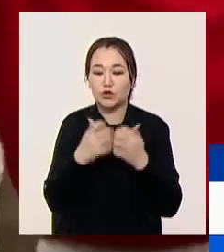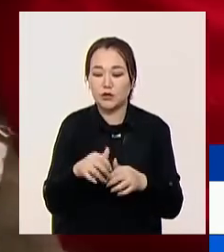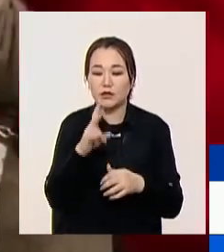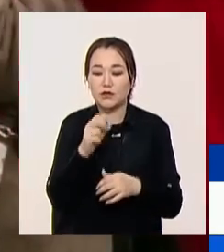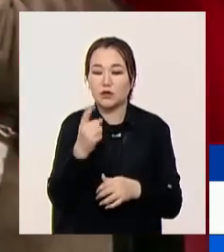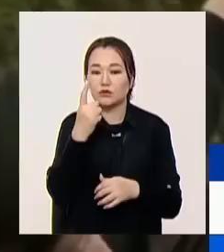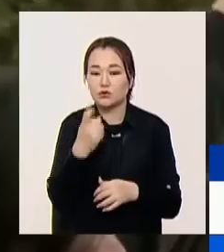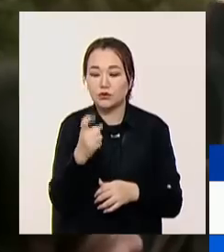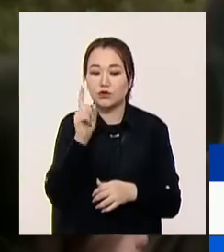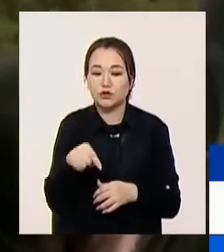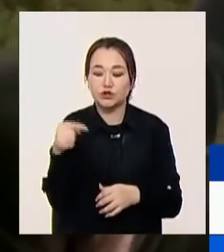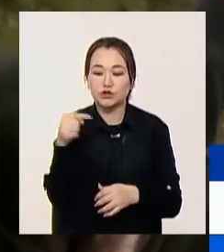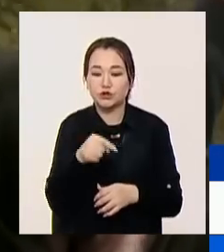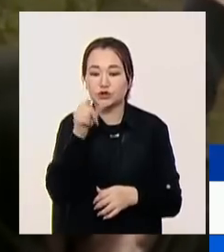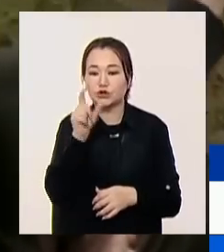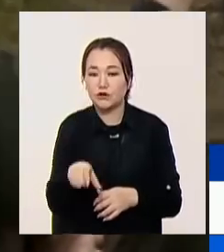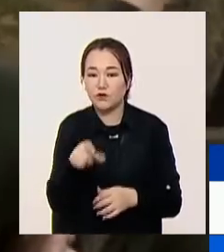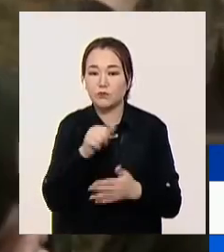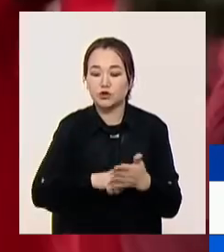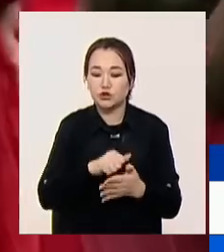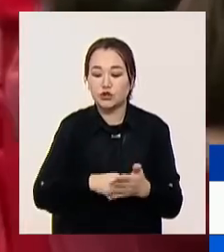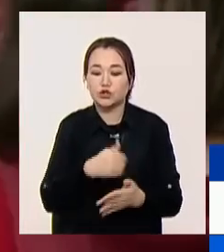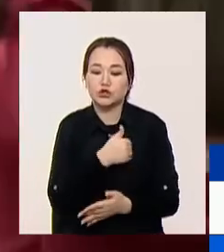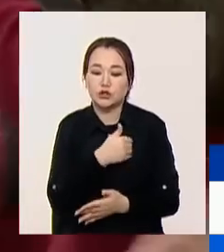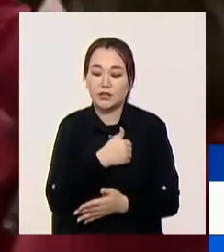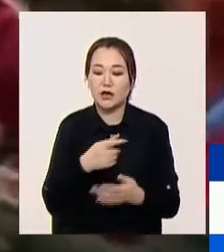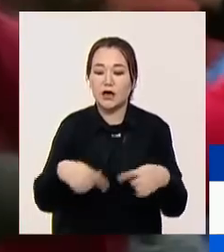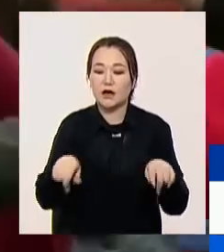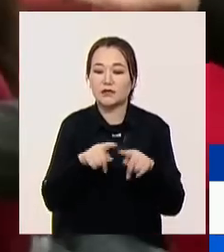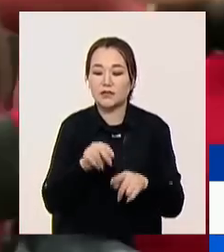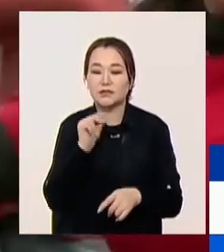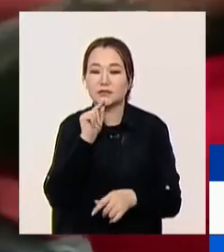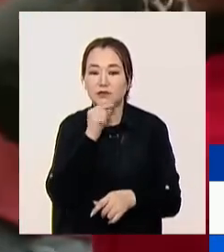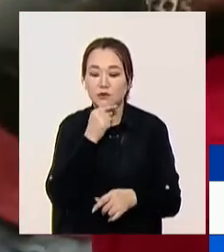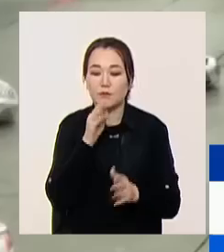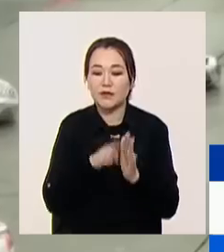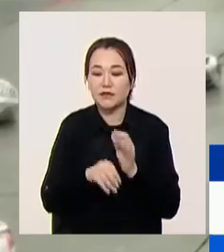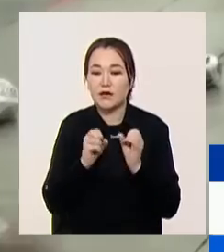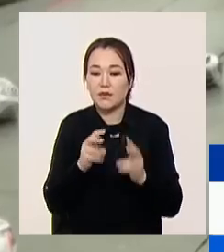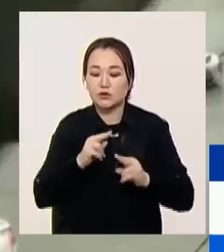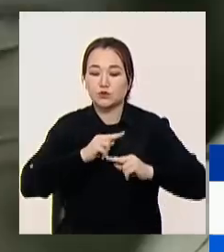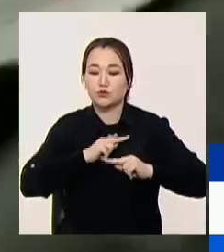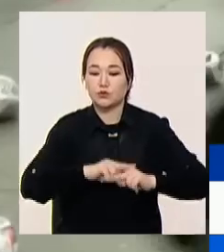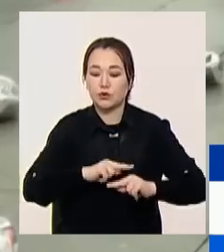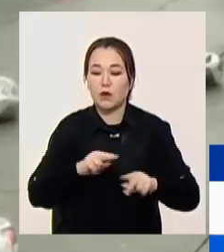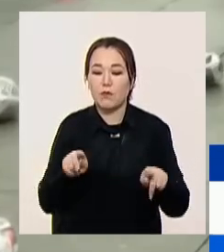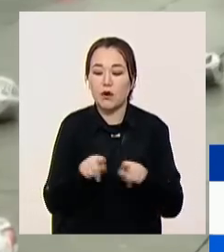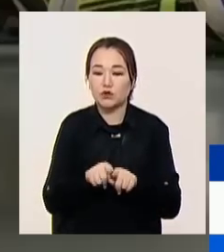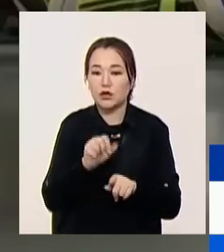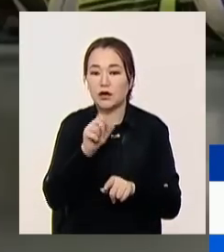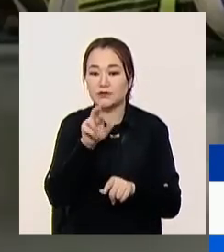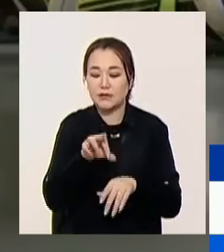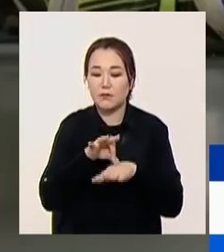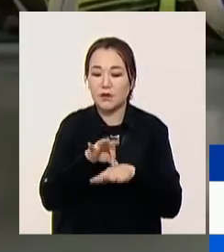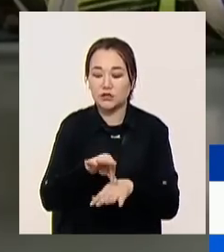сотни, а то и тысячи человек. Причина – желание организаторов сэкономить на безопасности труда. Похожая акция